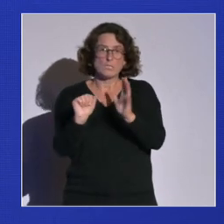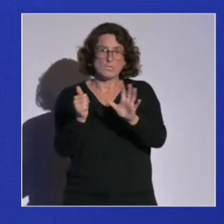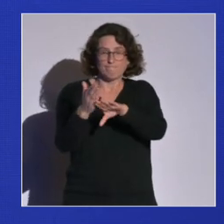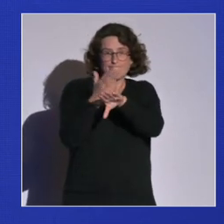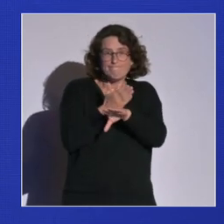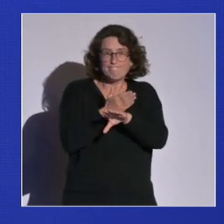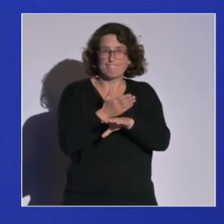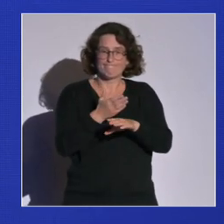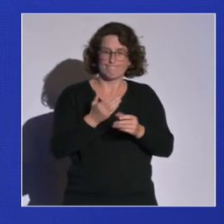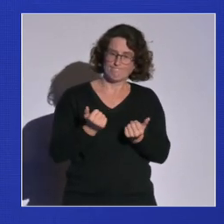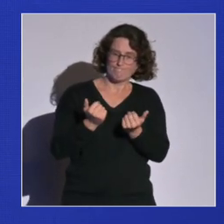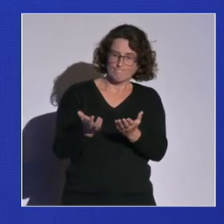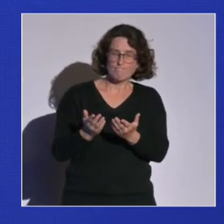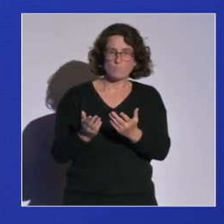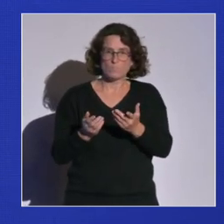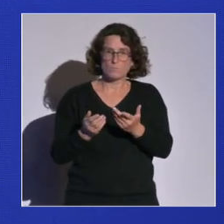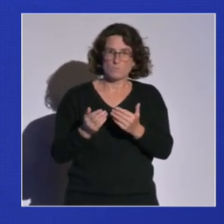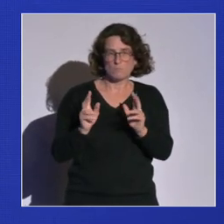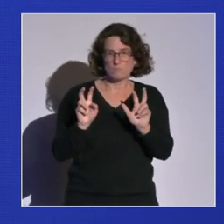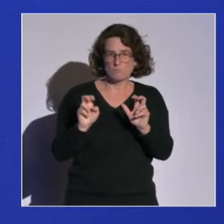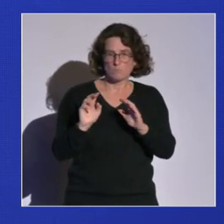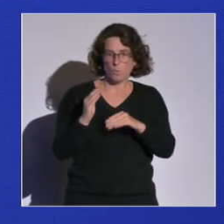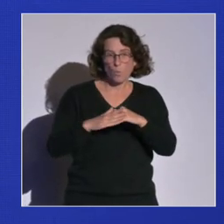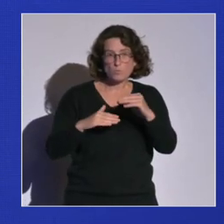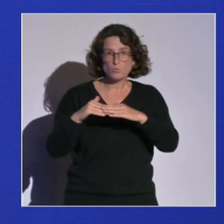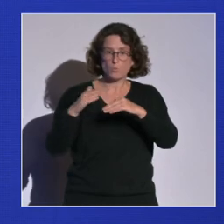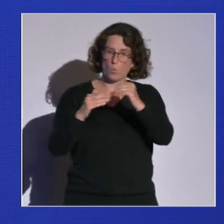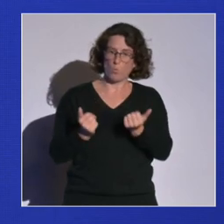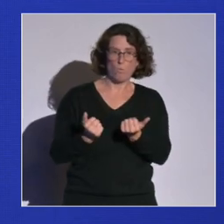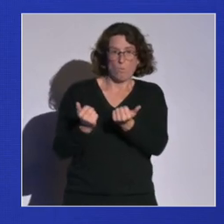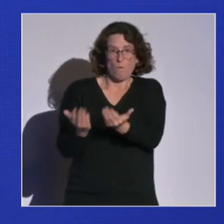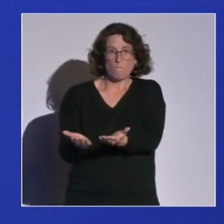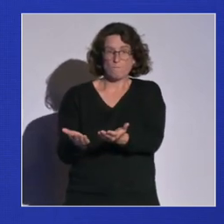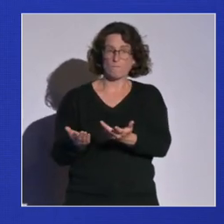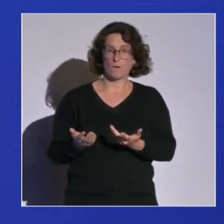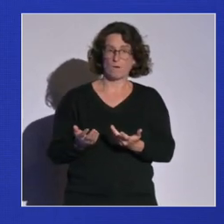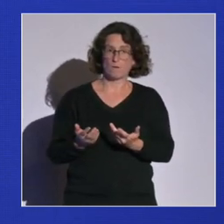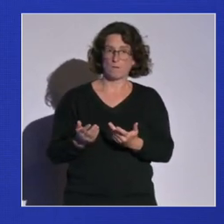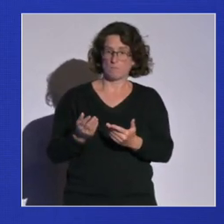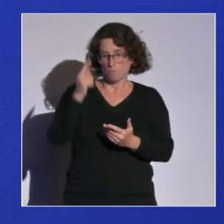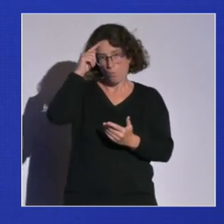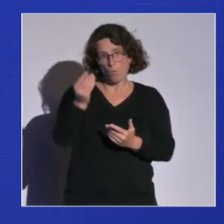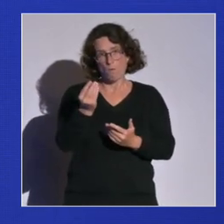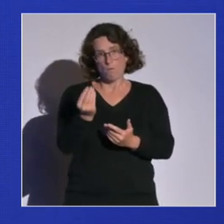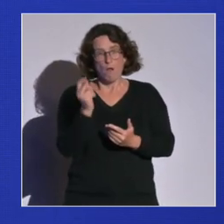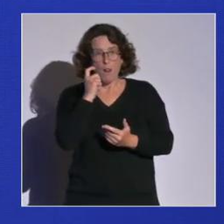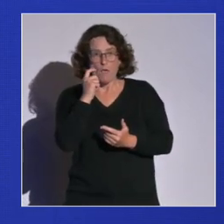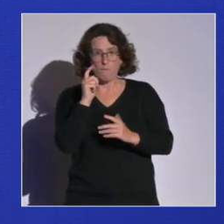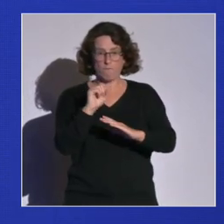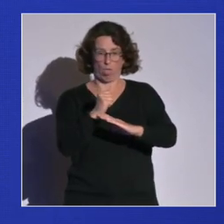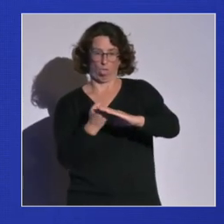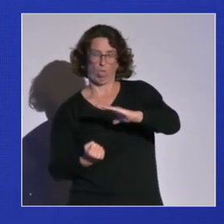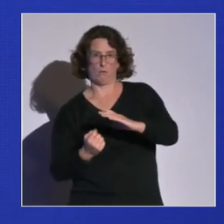une reconstruction à ceux qui sont complètement dans la difficulté c'est l'oeuvre